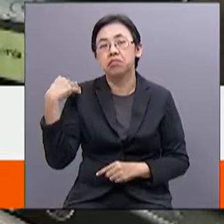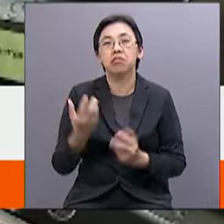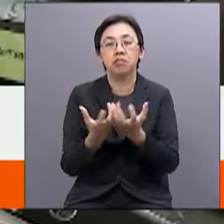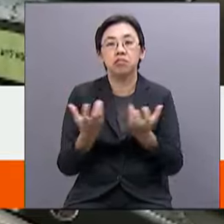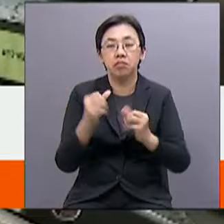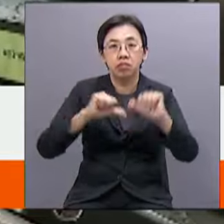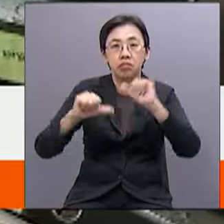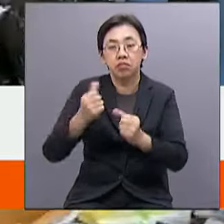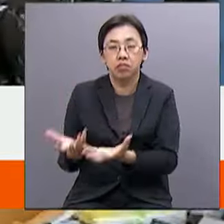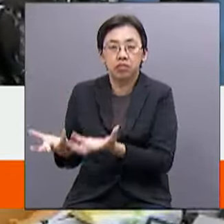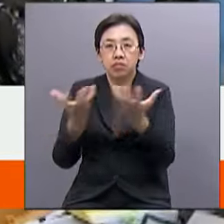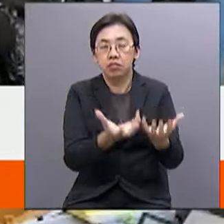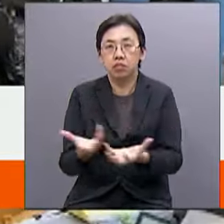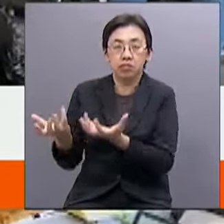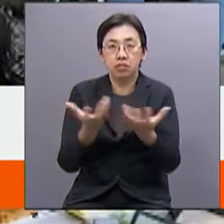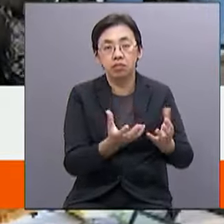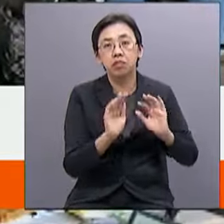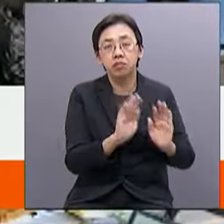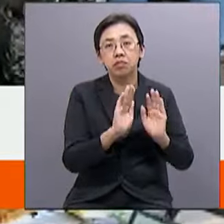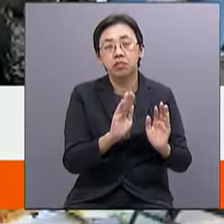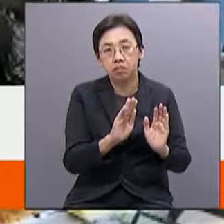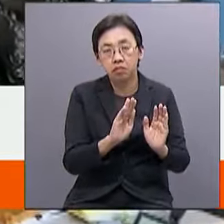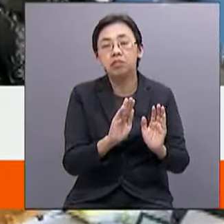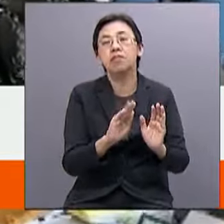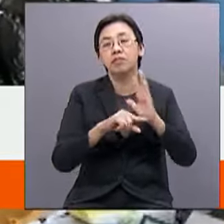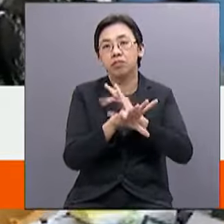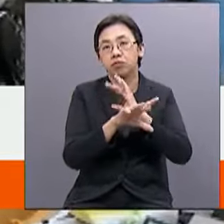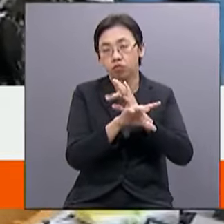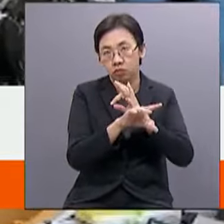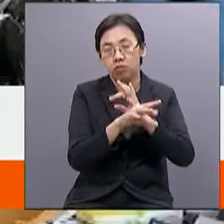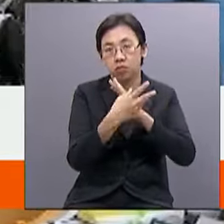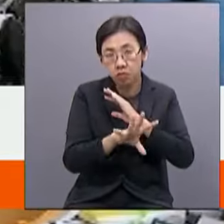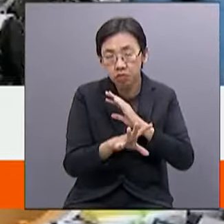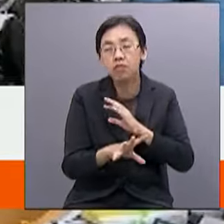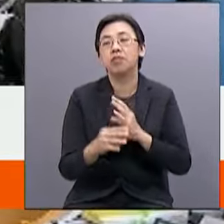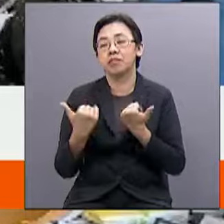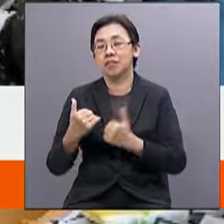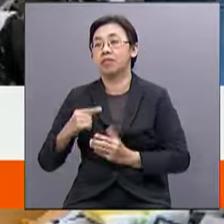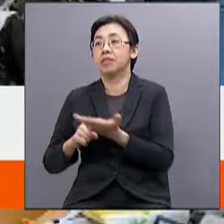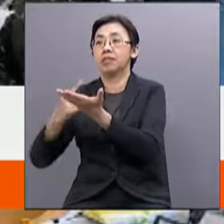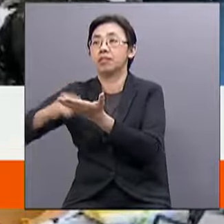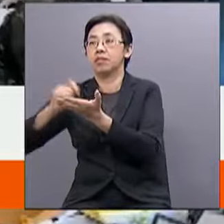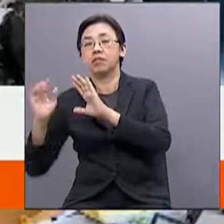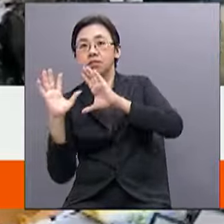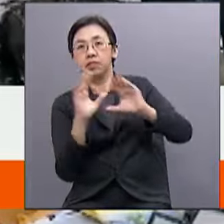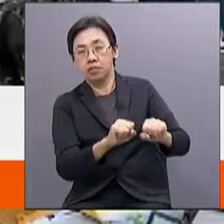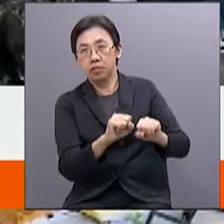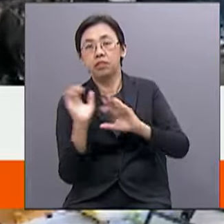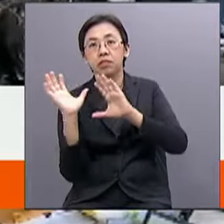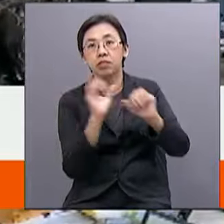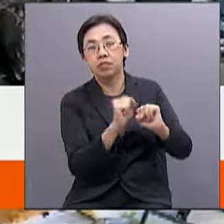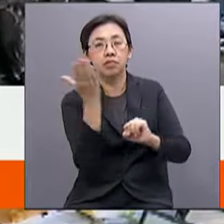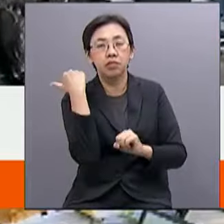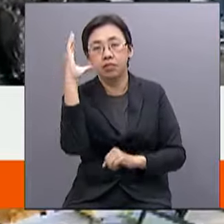ายเนี่ยไปเก็บไว้ที่ในเขตพื้นที่อำเภอมาตาพุดนำไปสู่การขอมาจับสารแล้วจับกุมได้ตัวได้เมื่อคื